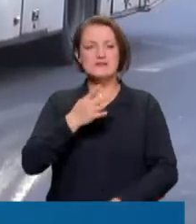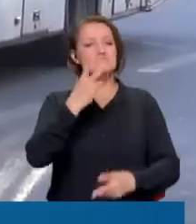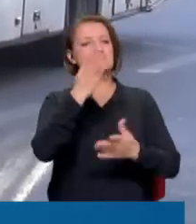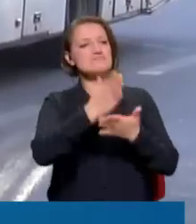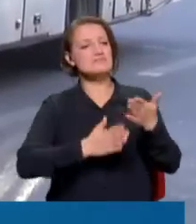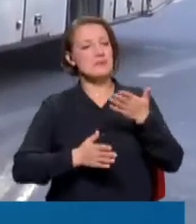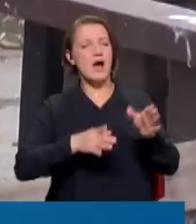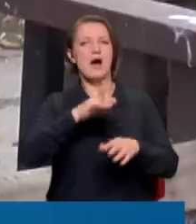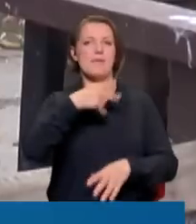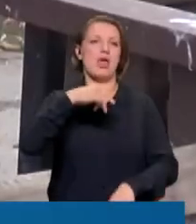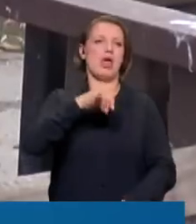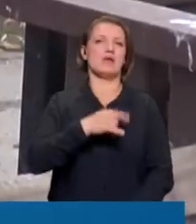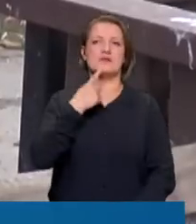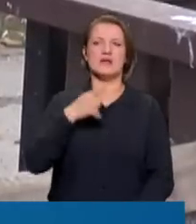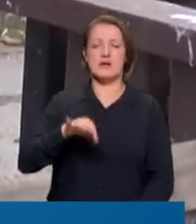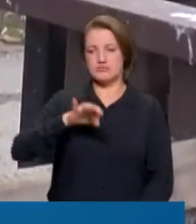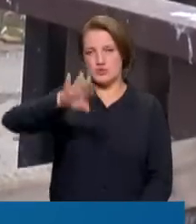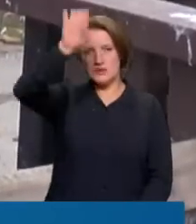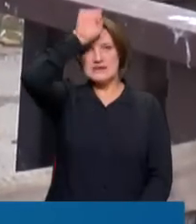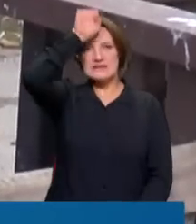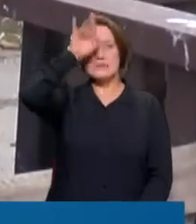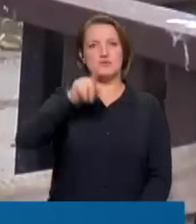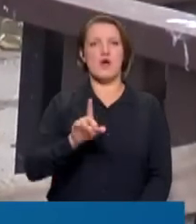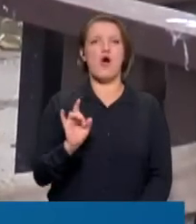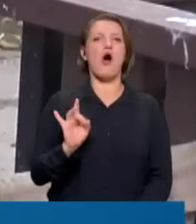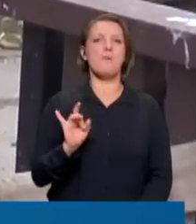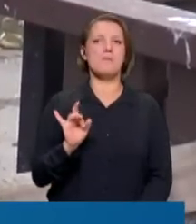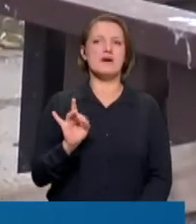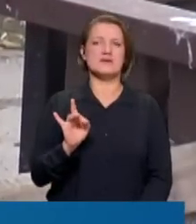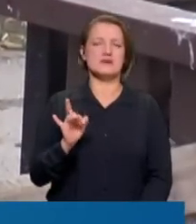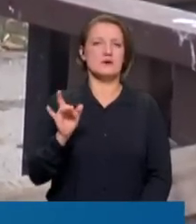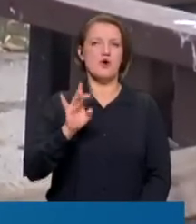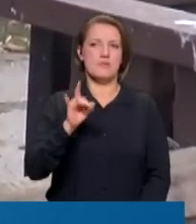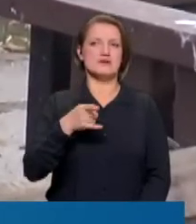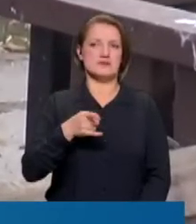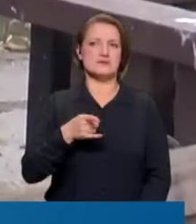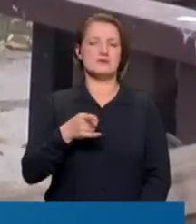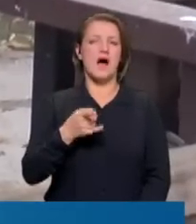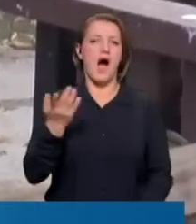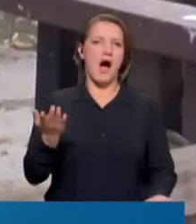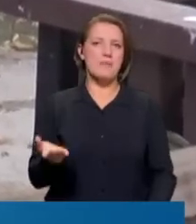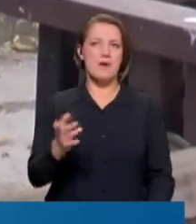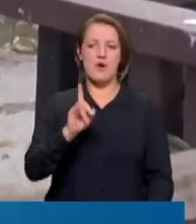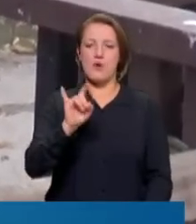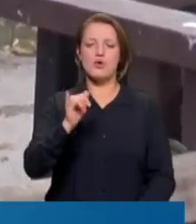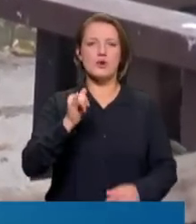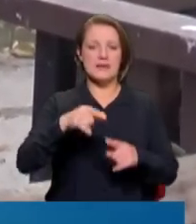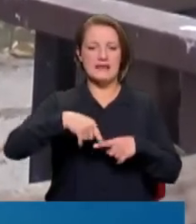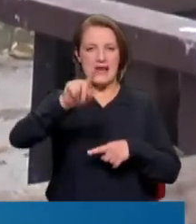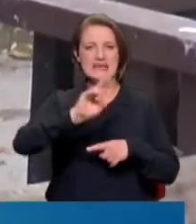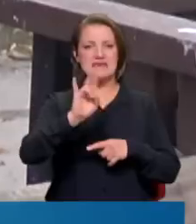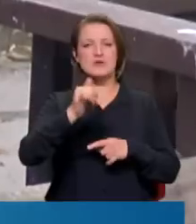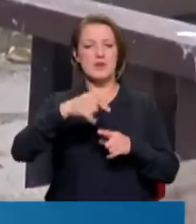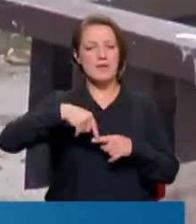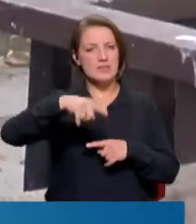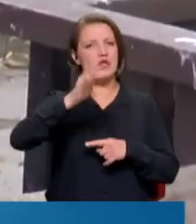belediyeyi haklı buldu bugün İstanbul'da 15 lira Hatta 15 lira da değil ama 10 km 20 km